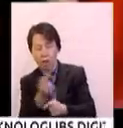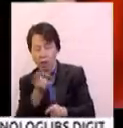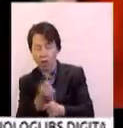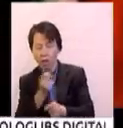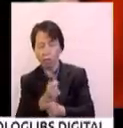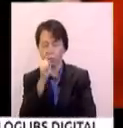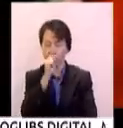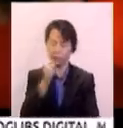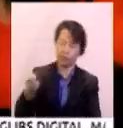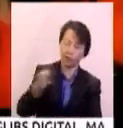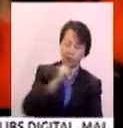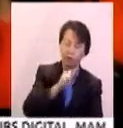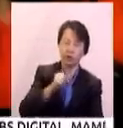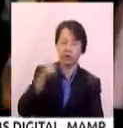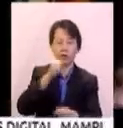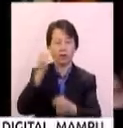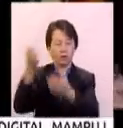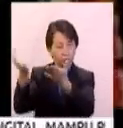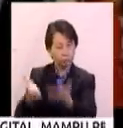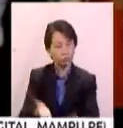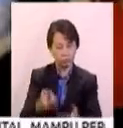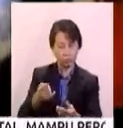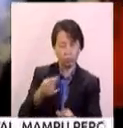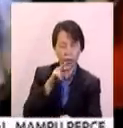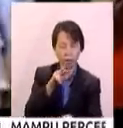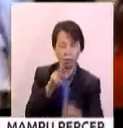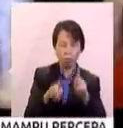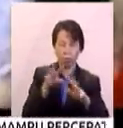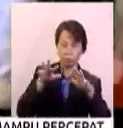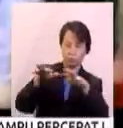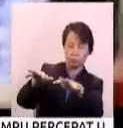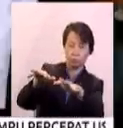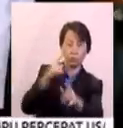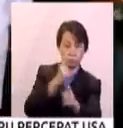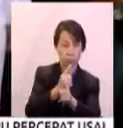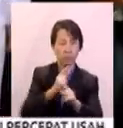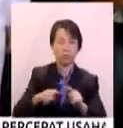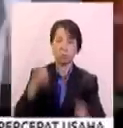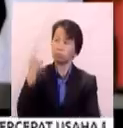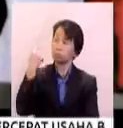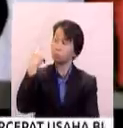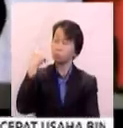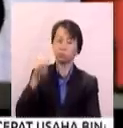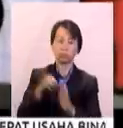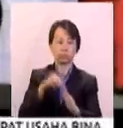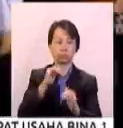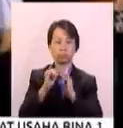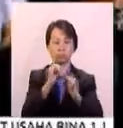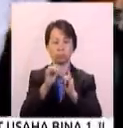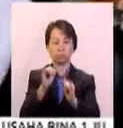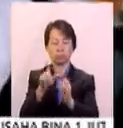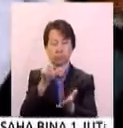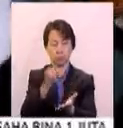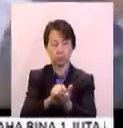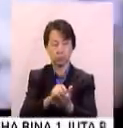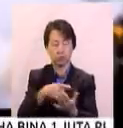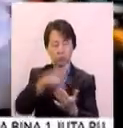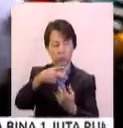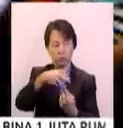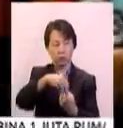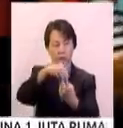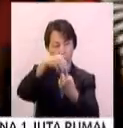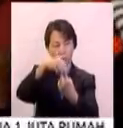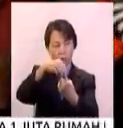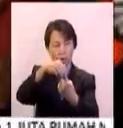selaku pengacara dan para artis jemputan nyata berjaya menarik perhatian semua. Namun baru-baru ini, ketika sidang media program khas Ramadan